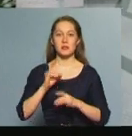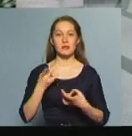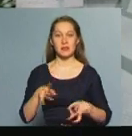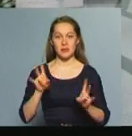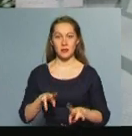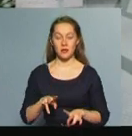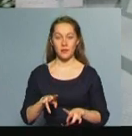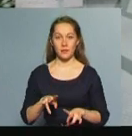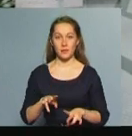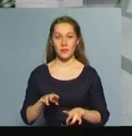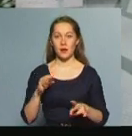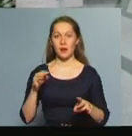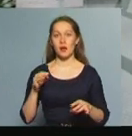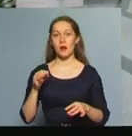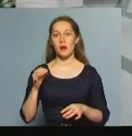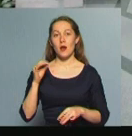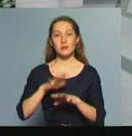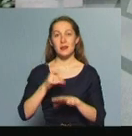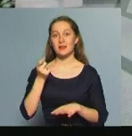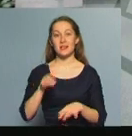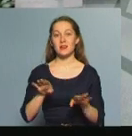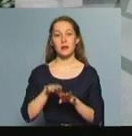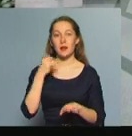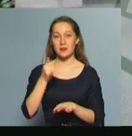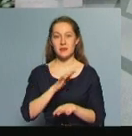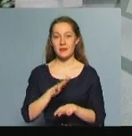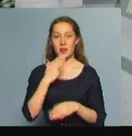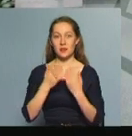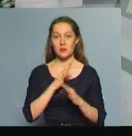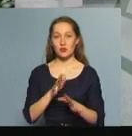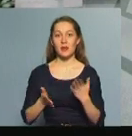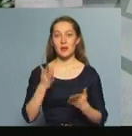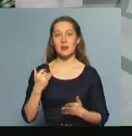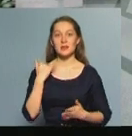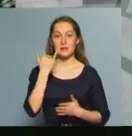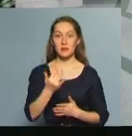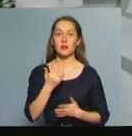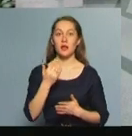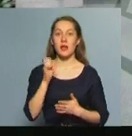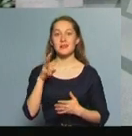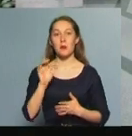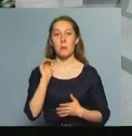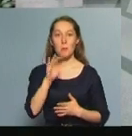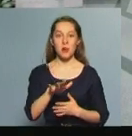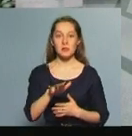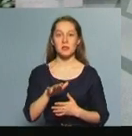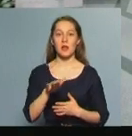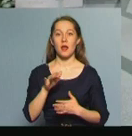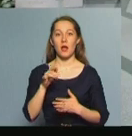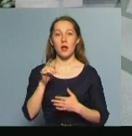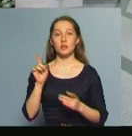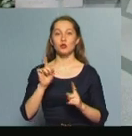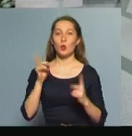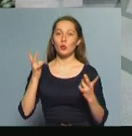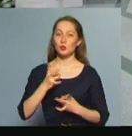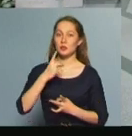Нет, это ничего не спрашивают. Когда, если на вас кто-то вышел, звонит по телефону или пришла смс с требованием